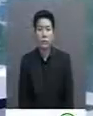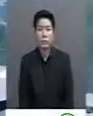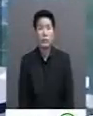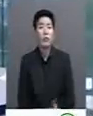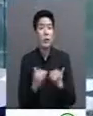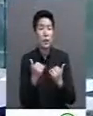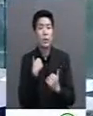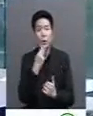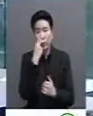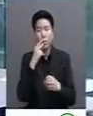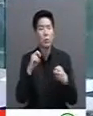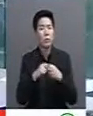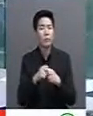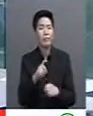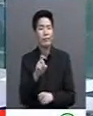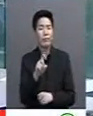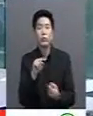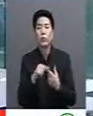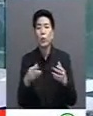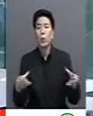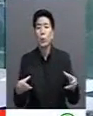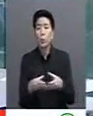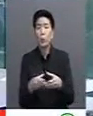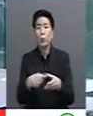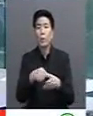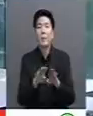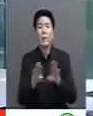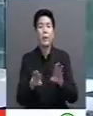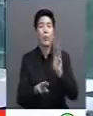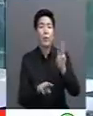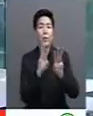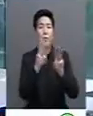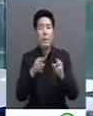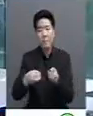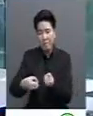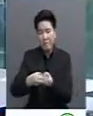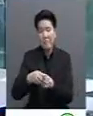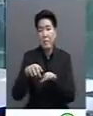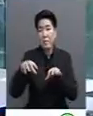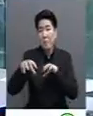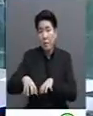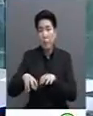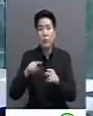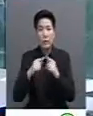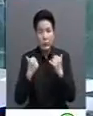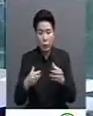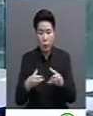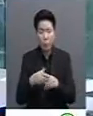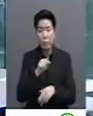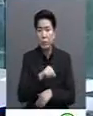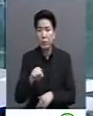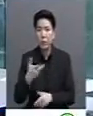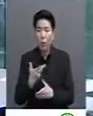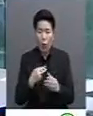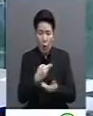คุณผู้ชมฮะมาดูความซวยนะฮะของแก๊งที่เขาเปิดเว็บพนันออนไลน ์ครับ ความซวยที่ว่าคือแก๊งพวกนี้เขา